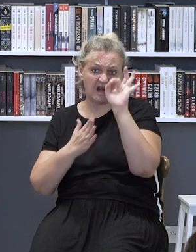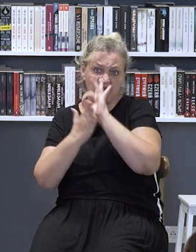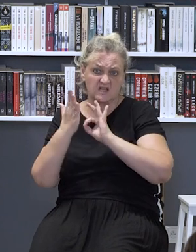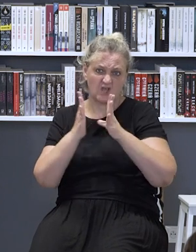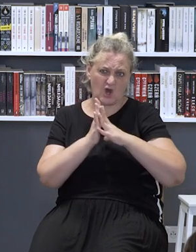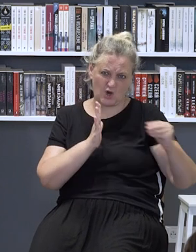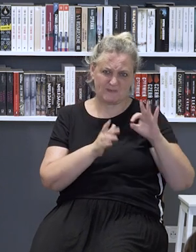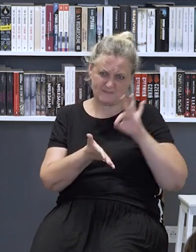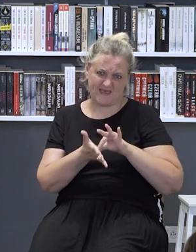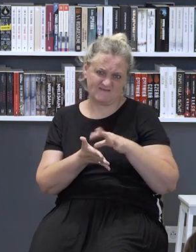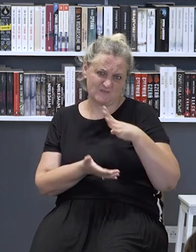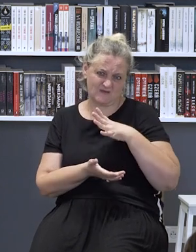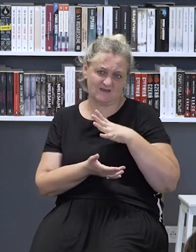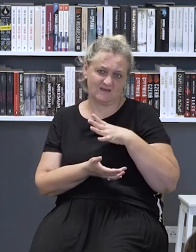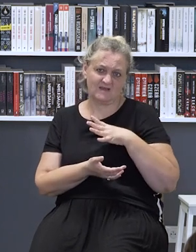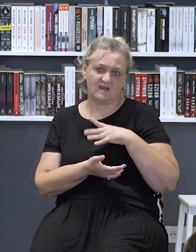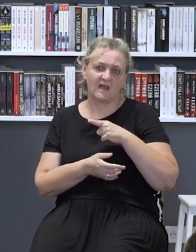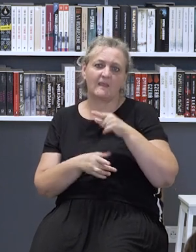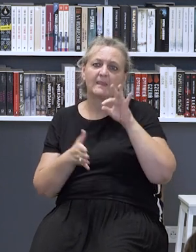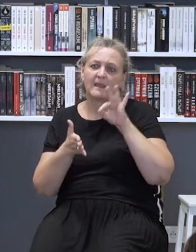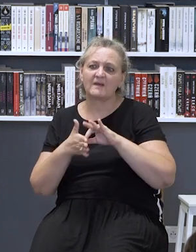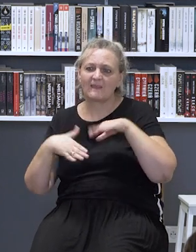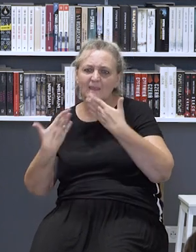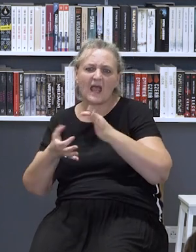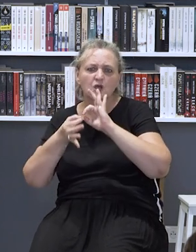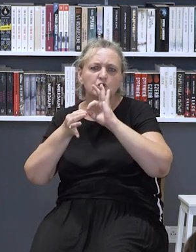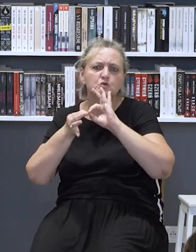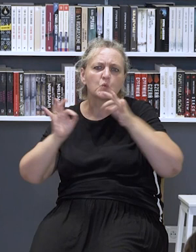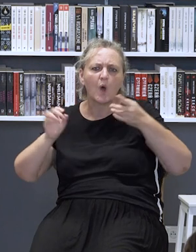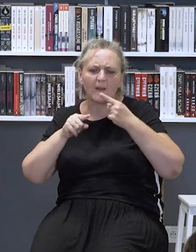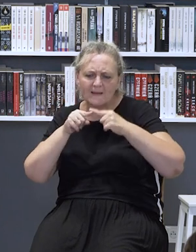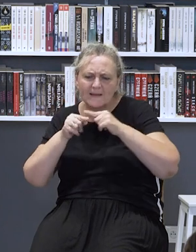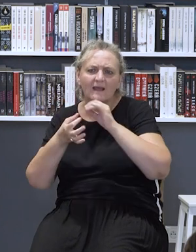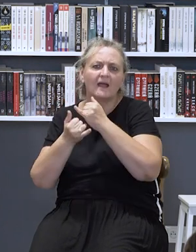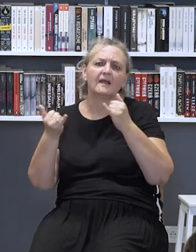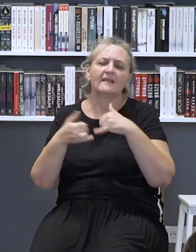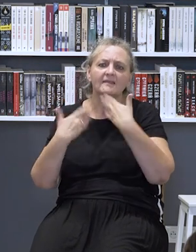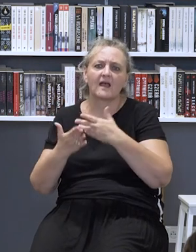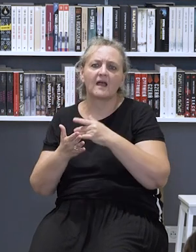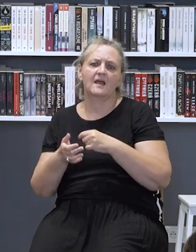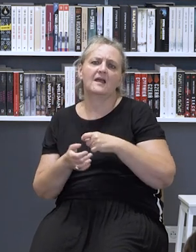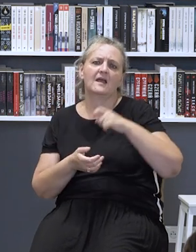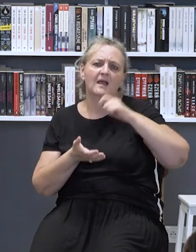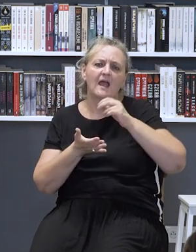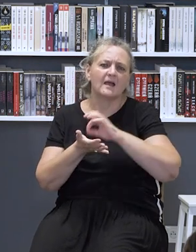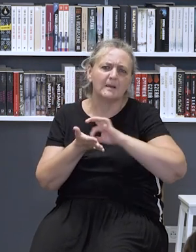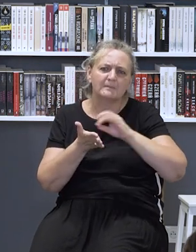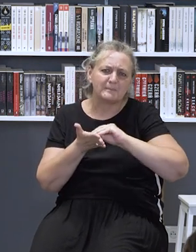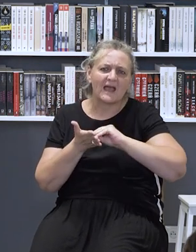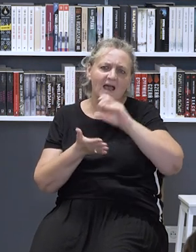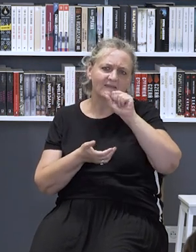kopii tej mapy, nie? Dostali opiłki złota, dostali atrament, dostali